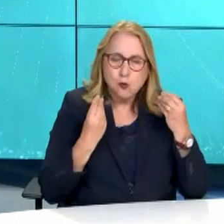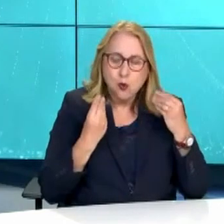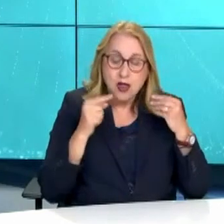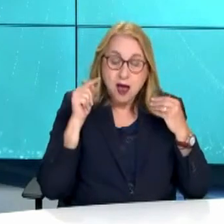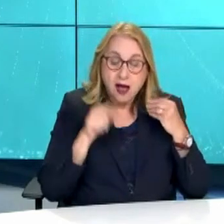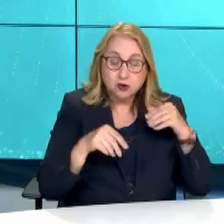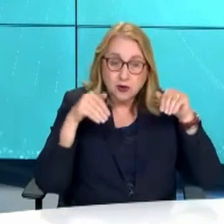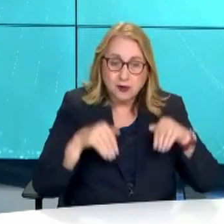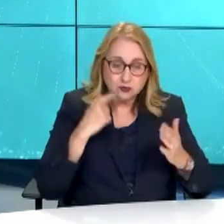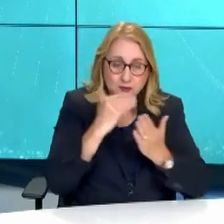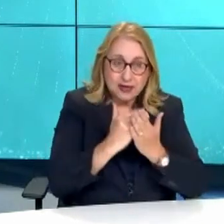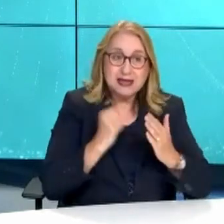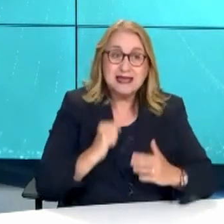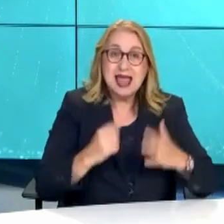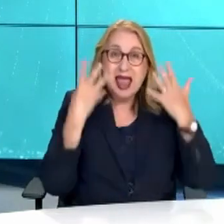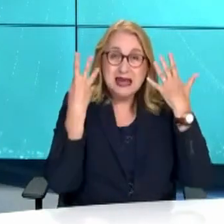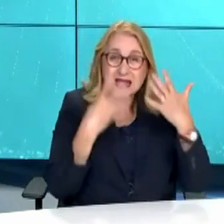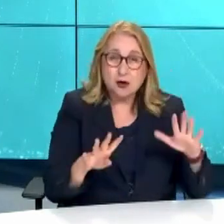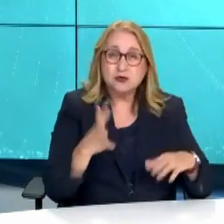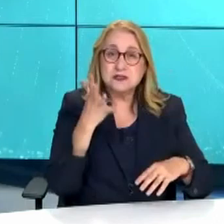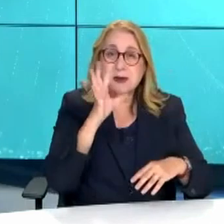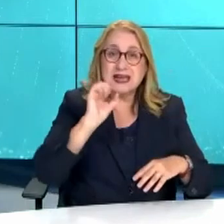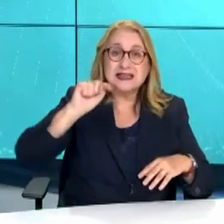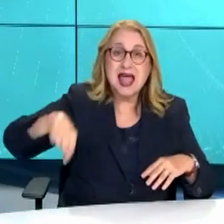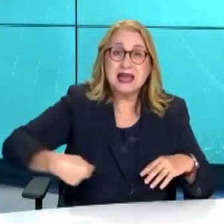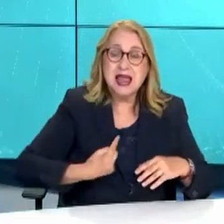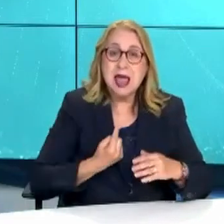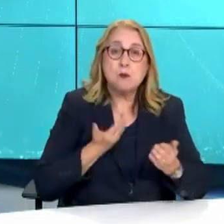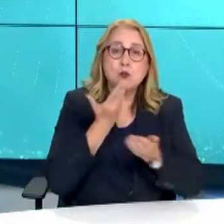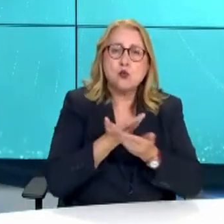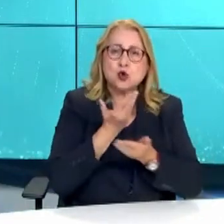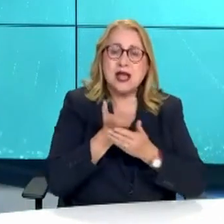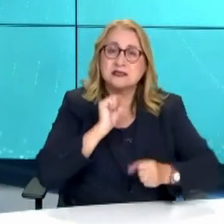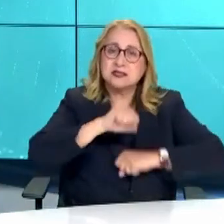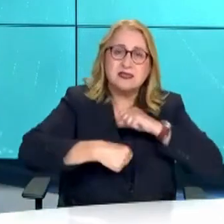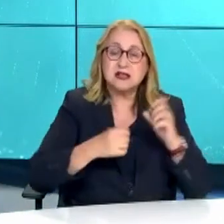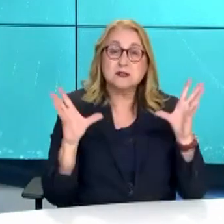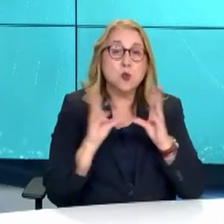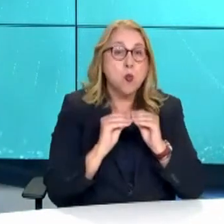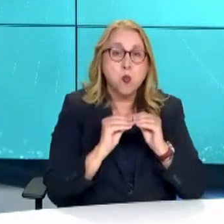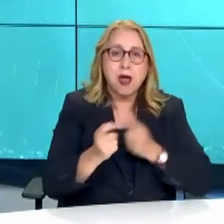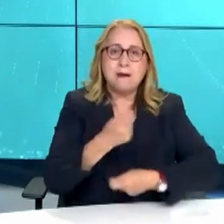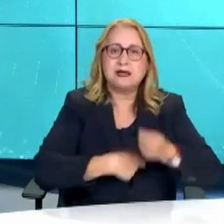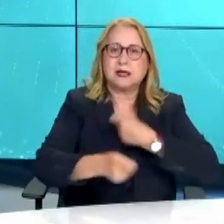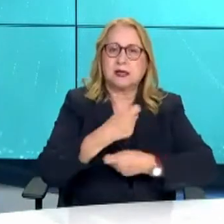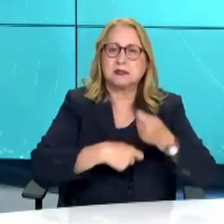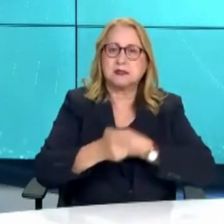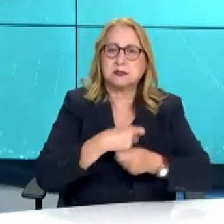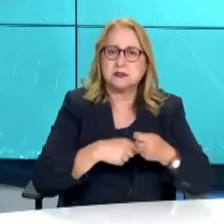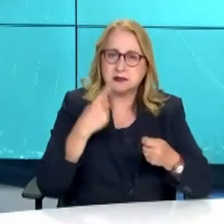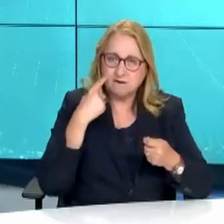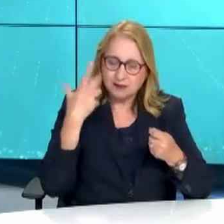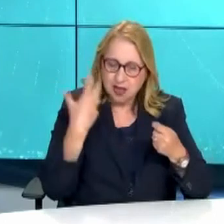και 959 συνολικά επιχειρησιακές δράσεις. Καταλαβαίνετε ότι όλα αυτά συγκροτούν